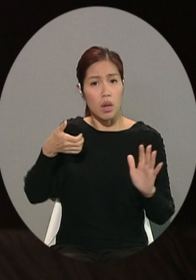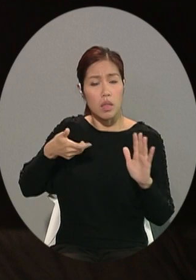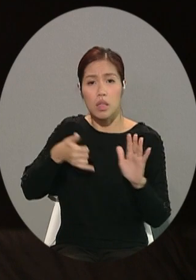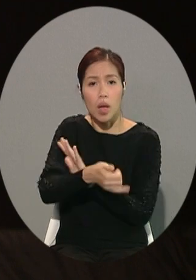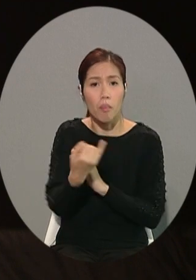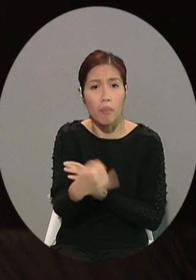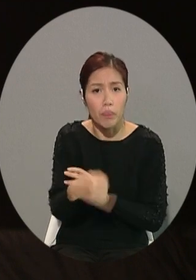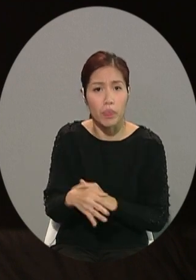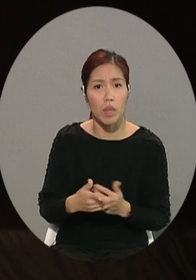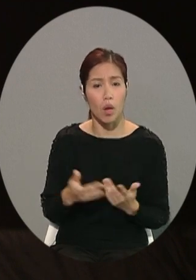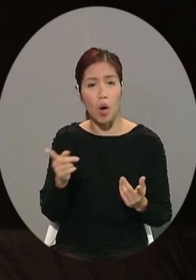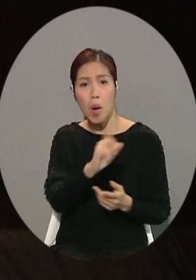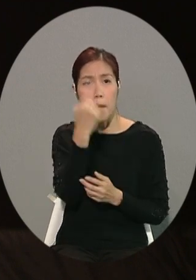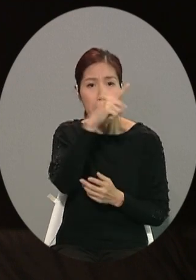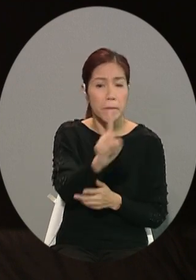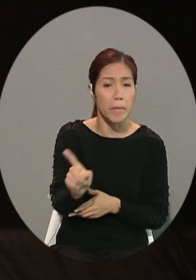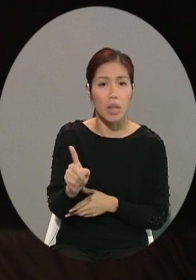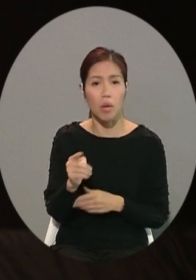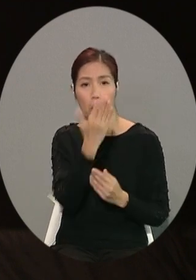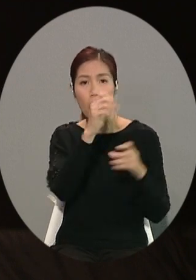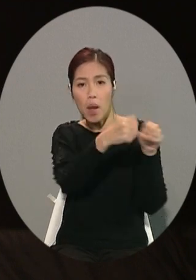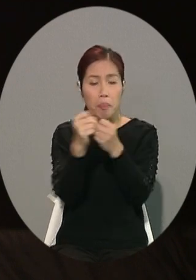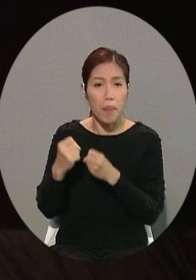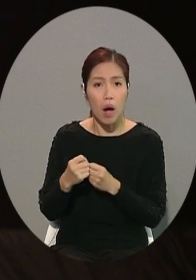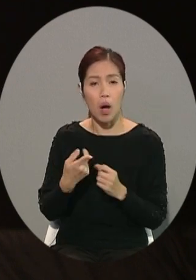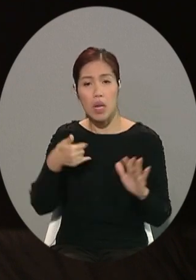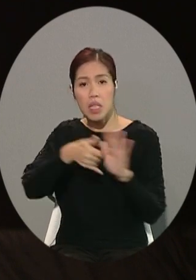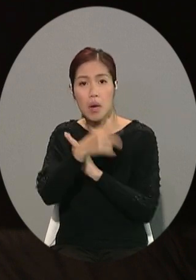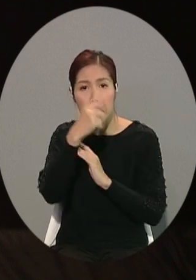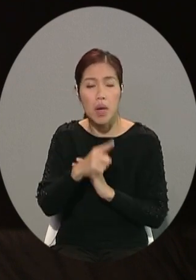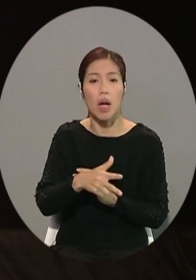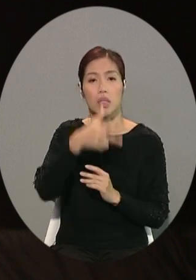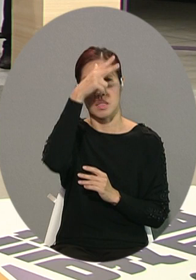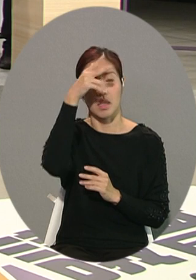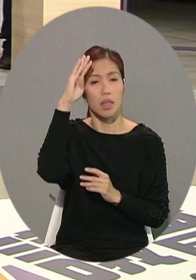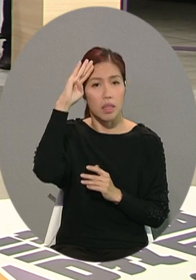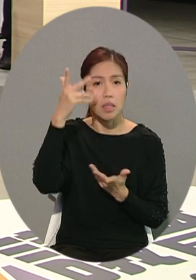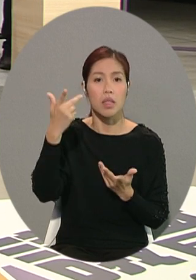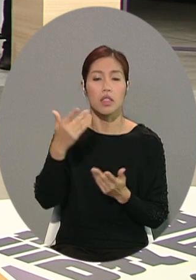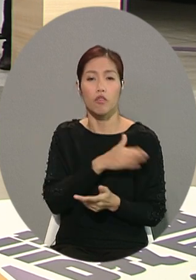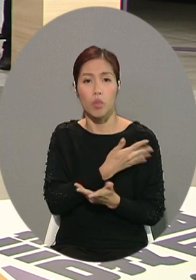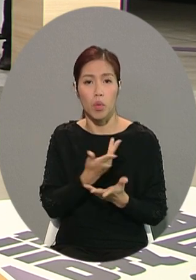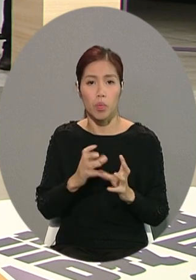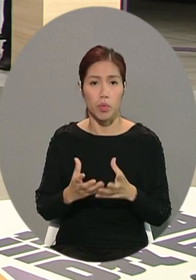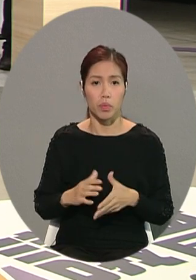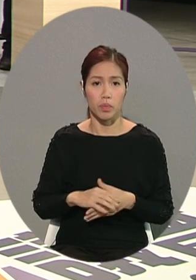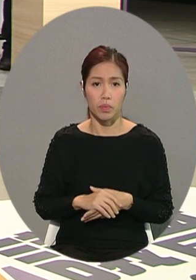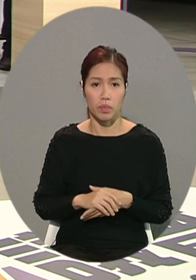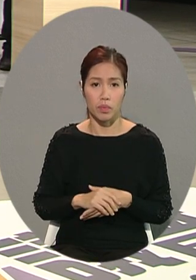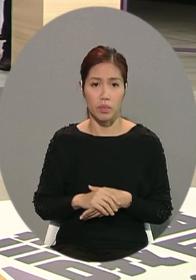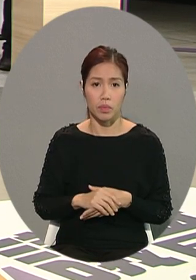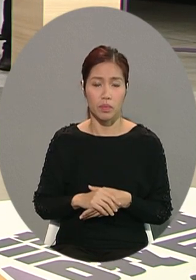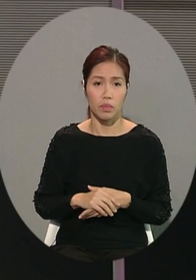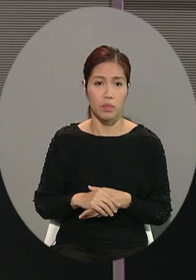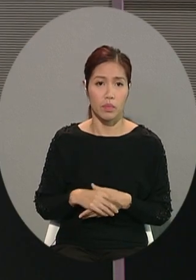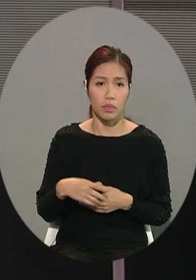作俑者，打爆曬所有玻璃啊？你知唔知入去嘅從來都只有警察同埋政府部？ 其實咧，劉先